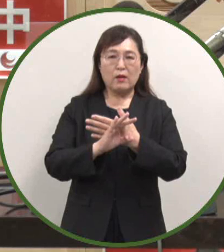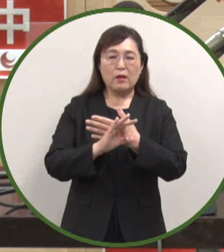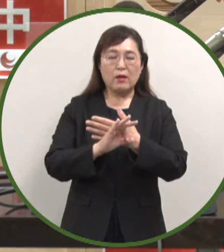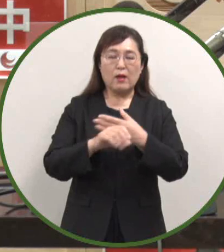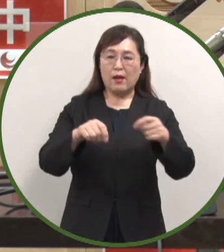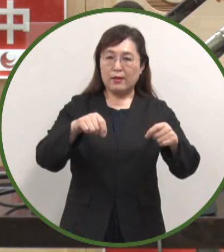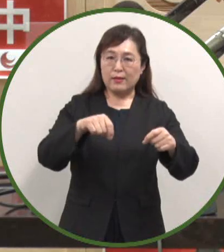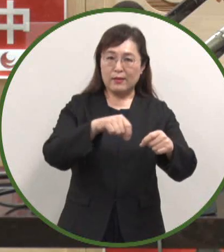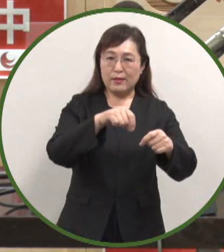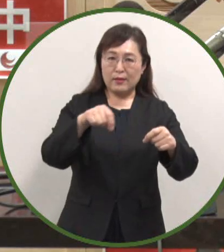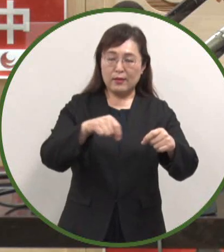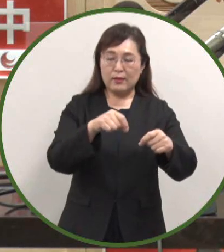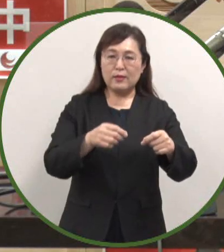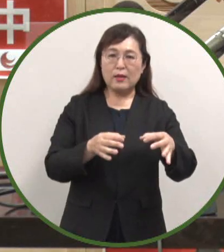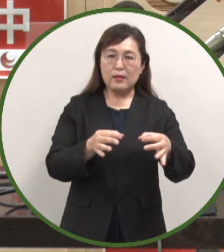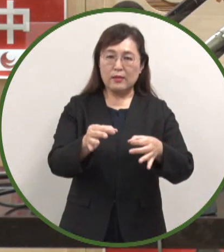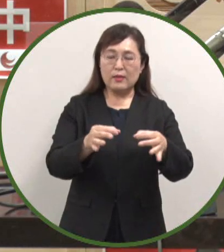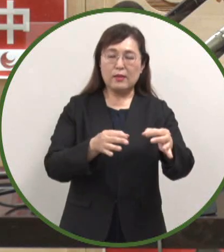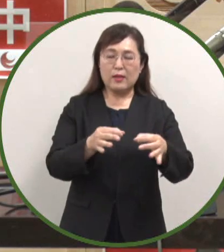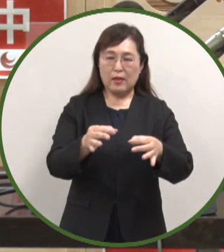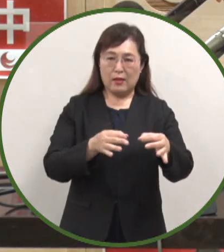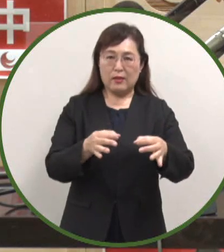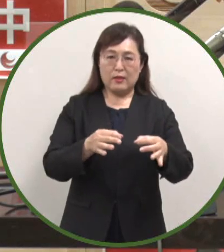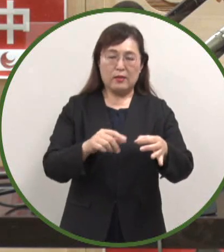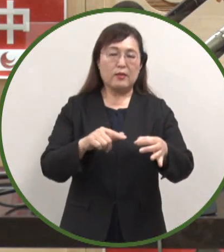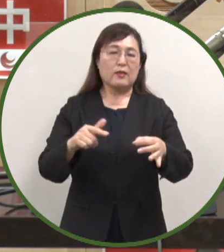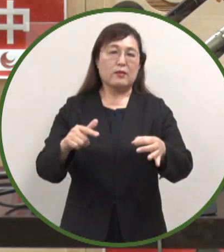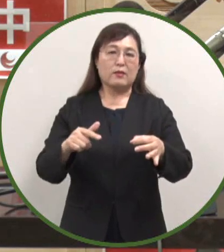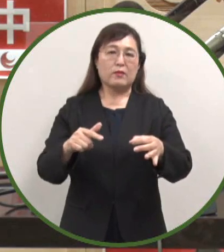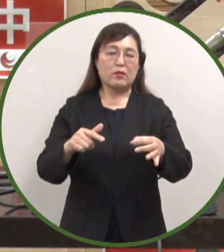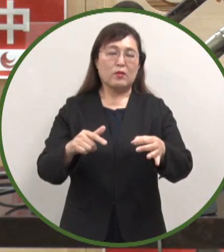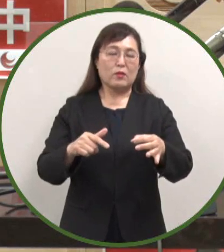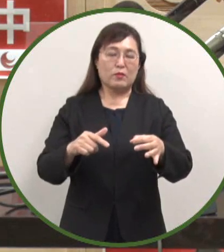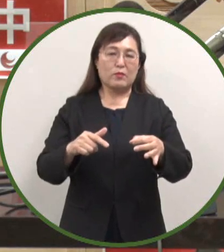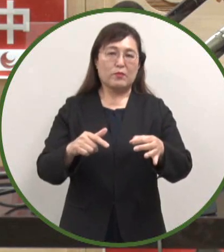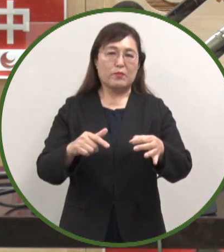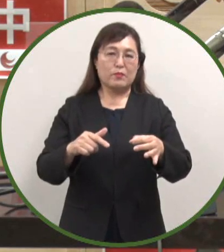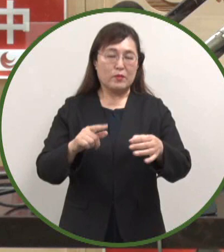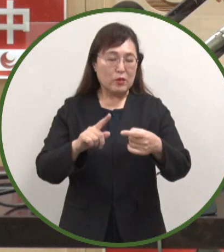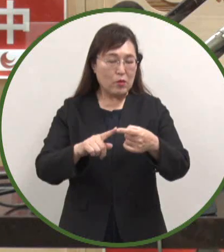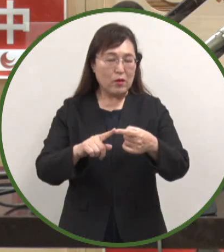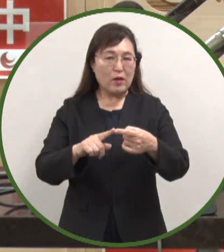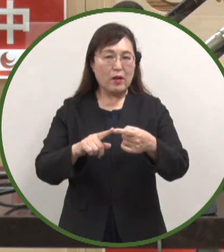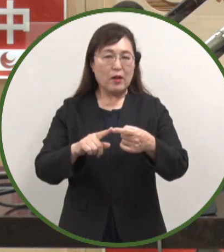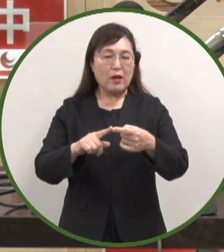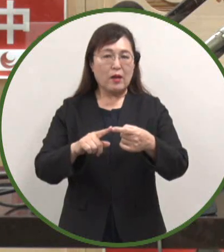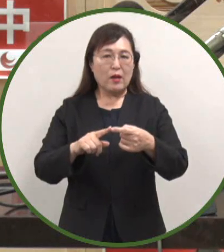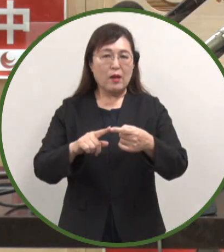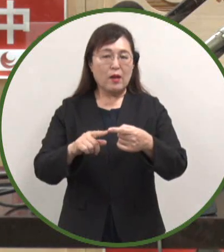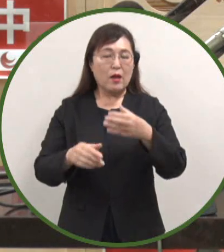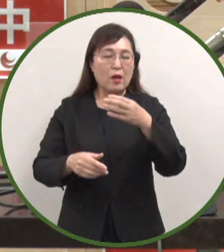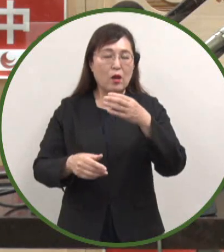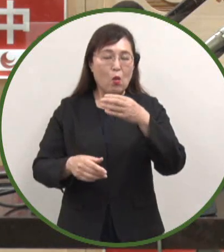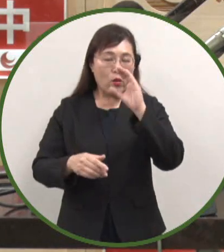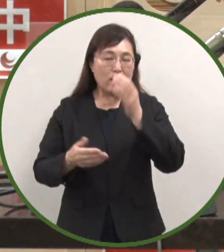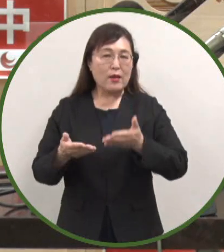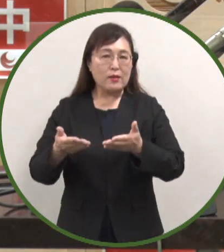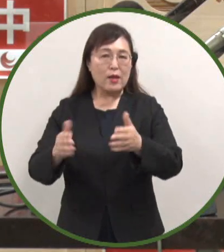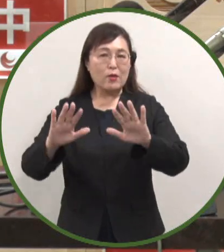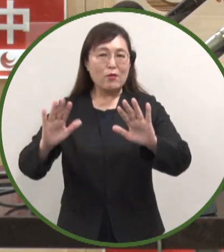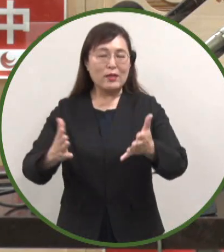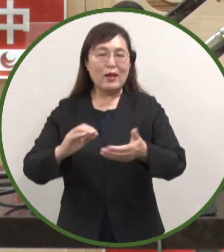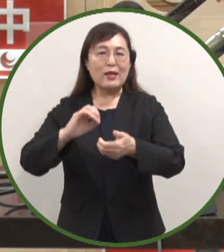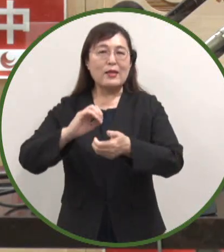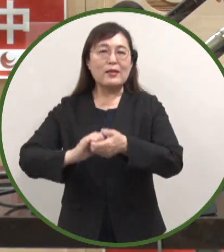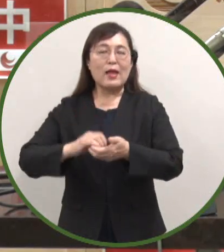お店というのは酒類を提供していないお店ということですね。例えば喫茶店、あるいはお酒を提供していない定食